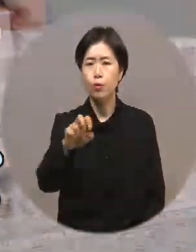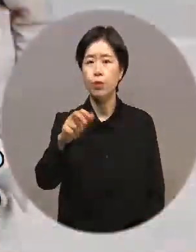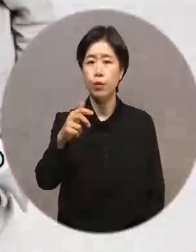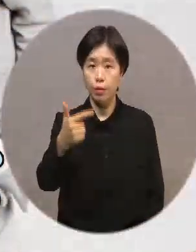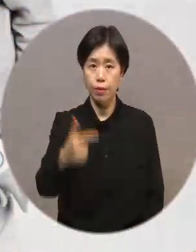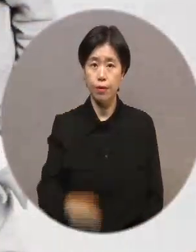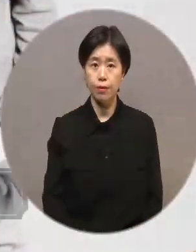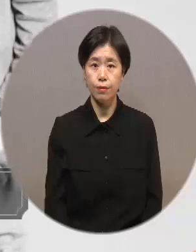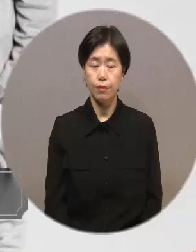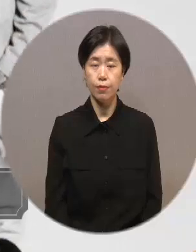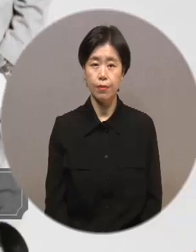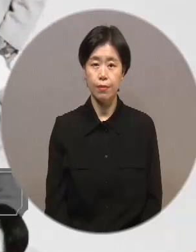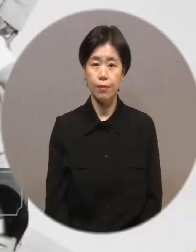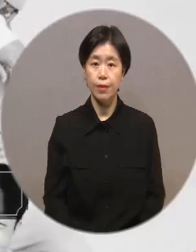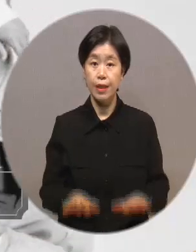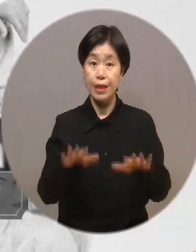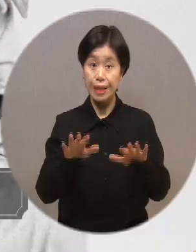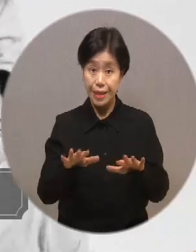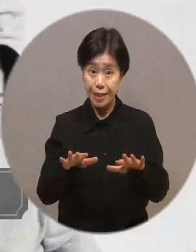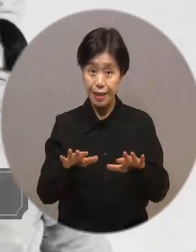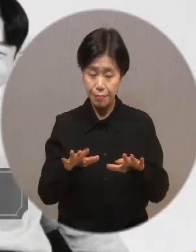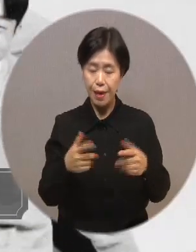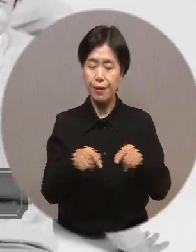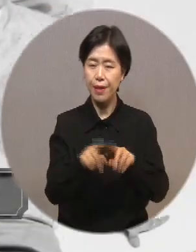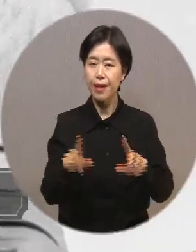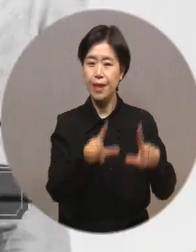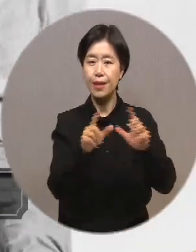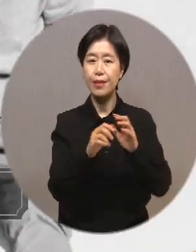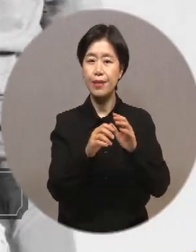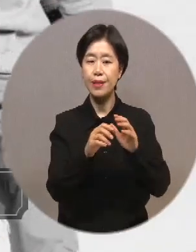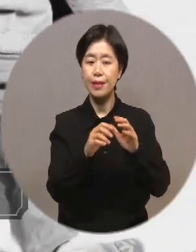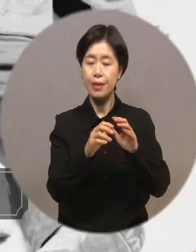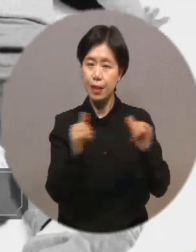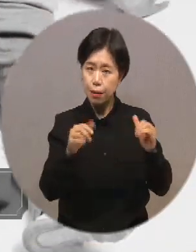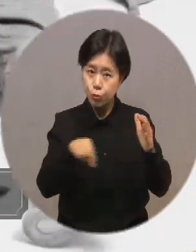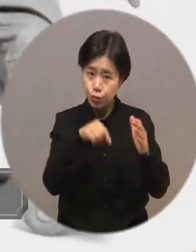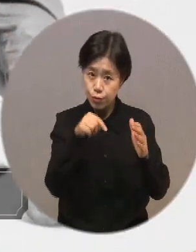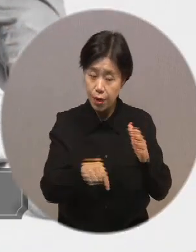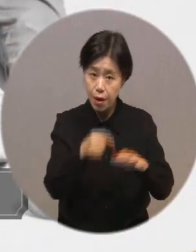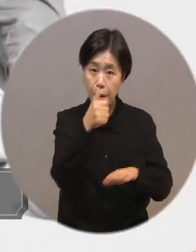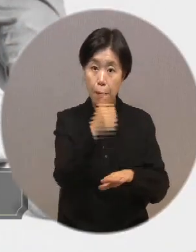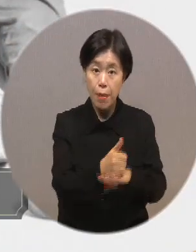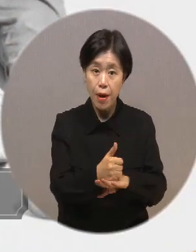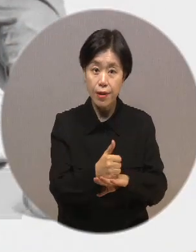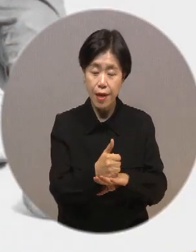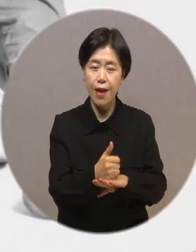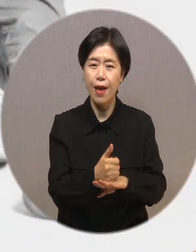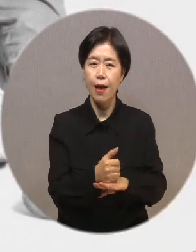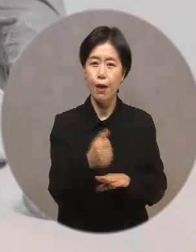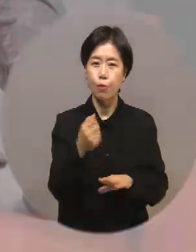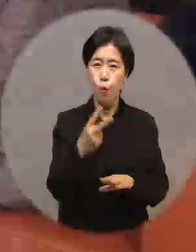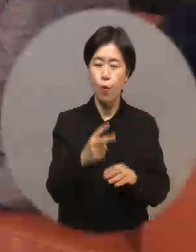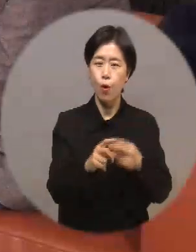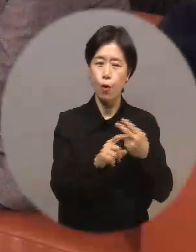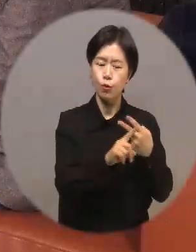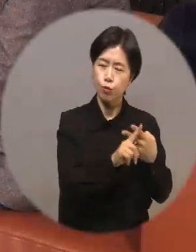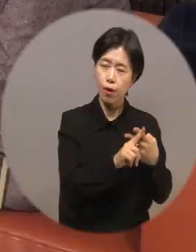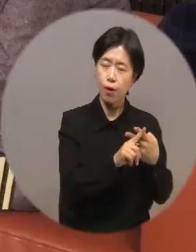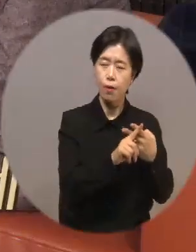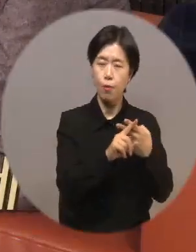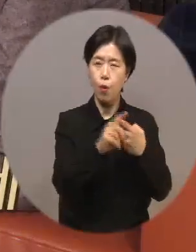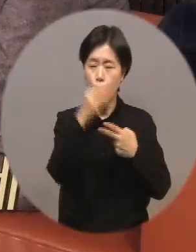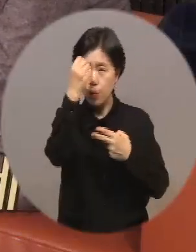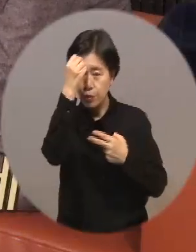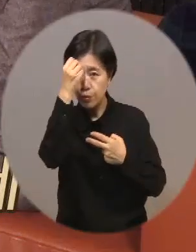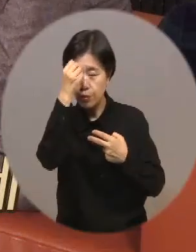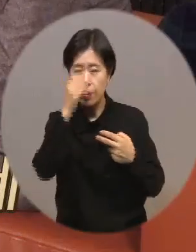돼요. 네. 지금 현재로서 막내는 중학생이고요. 중학생부터 대학생까지 이렇게 있습니다. 이제 그룹홈 형태가 된